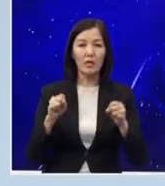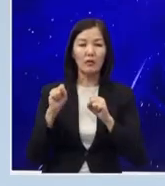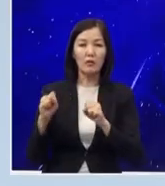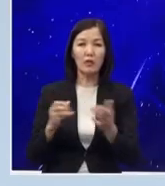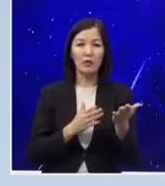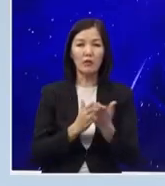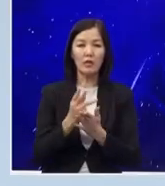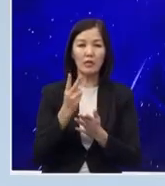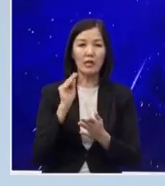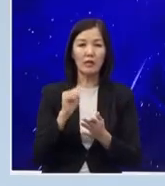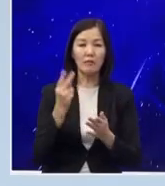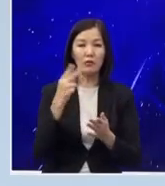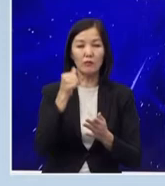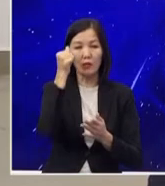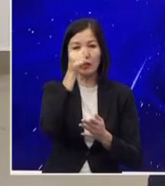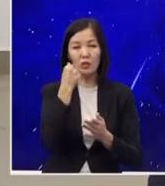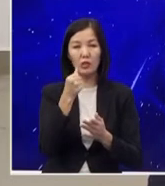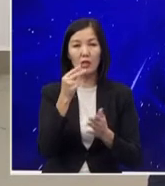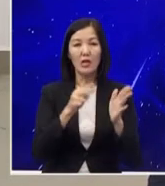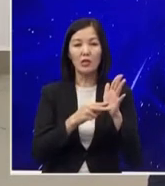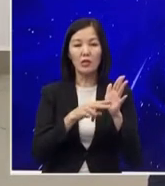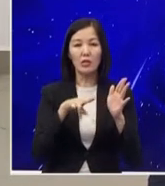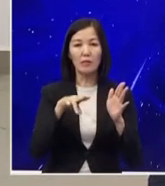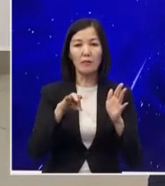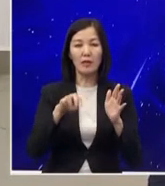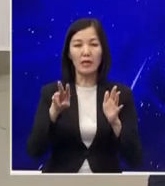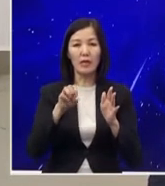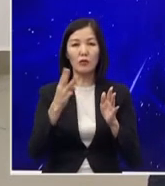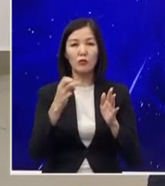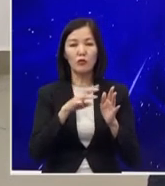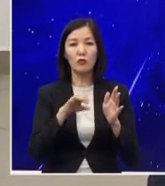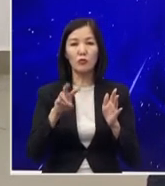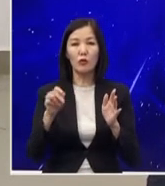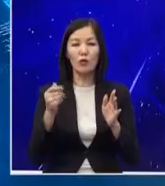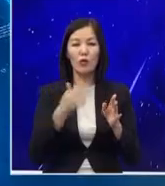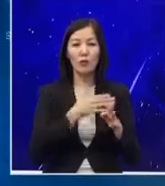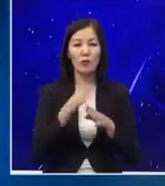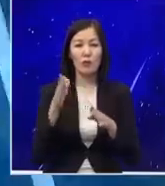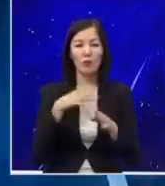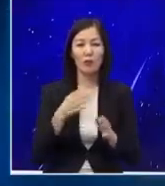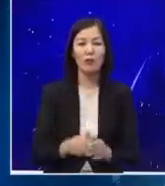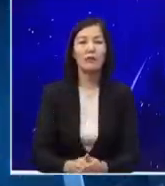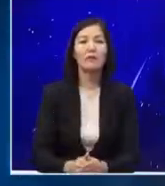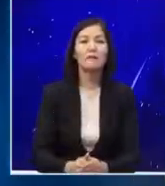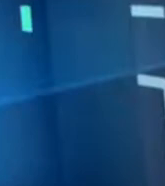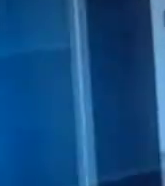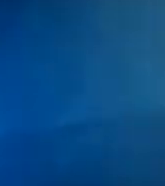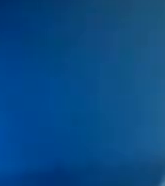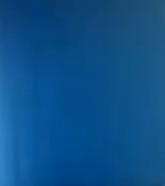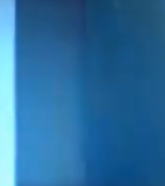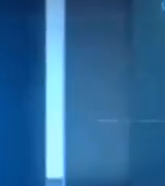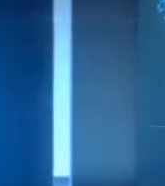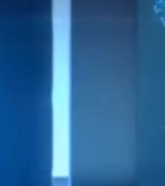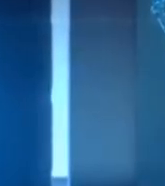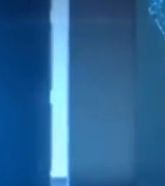саласына 2020 жылға 7 миллиард 300 миллион қаржы қарастырылған. Меруерт Қыдырбайқызы, Абзал Нүсіп,